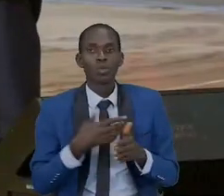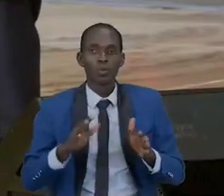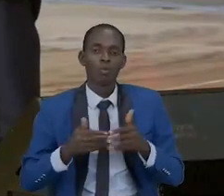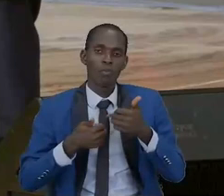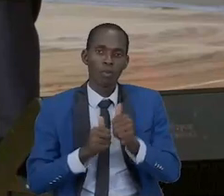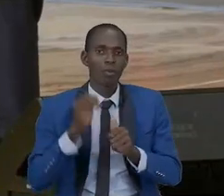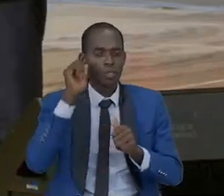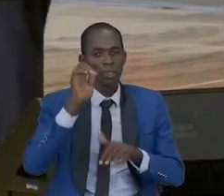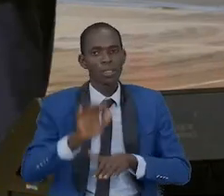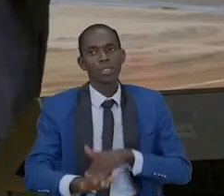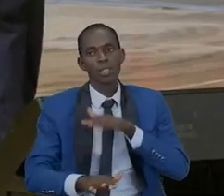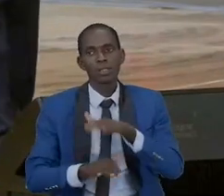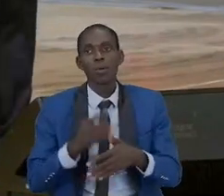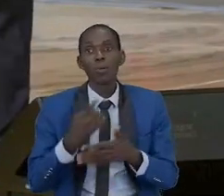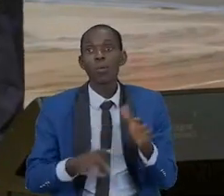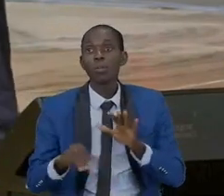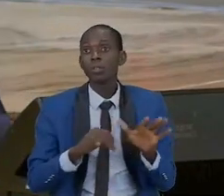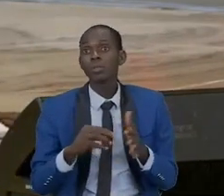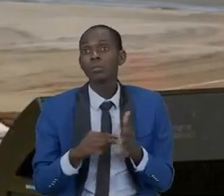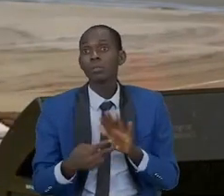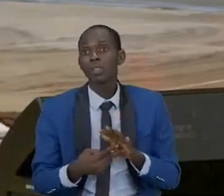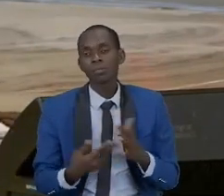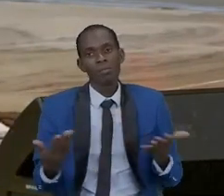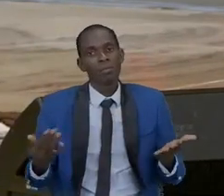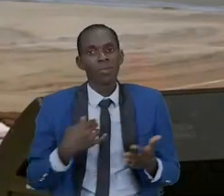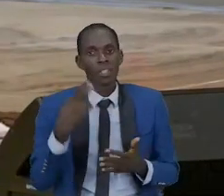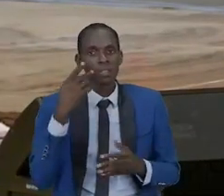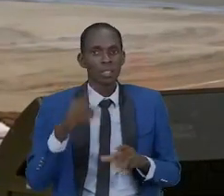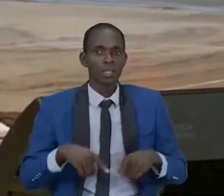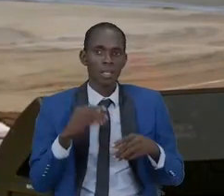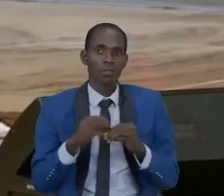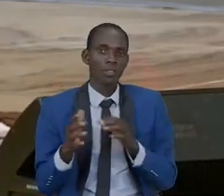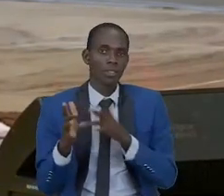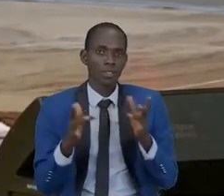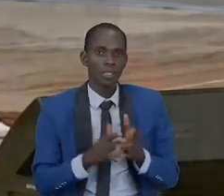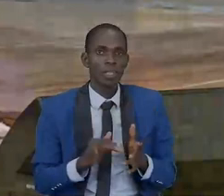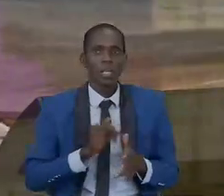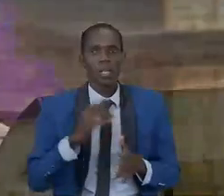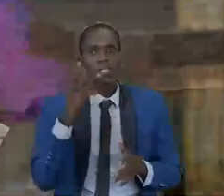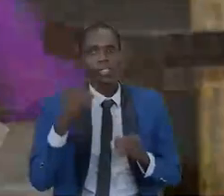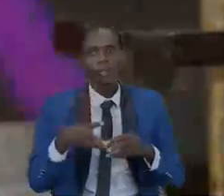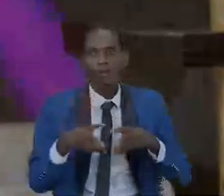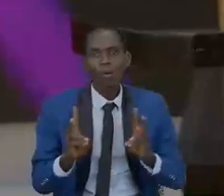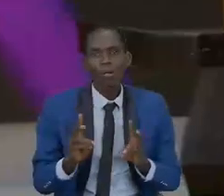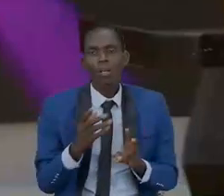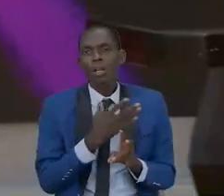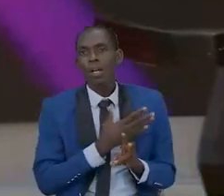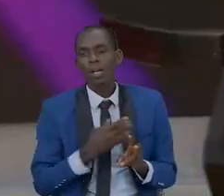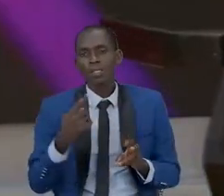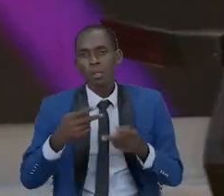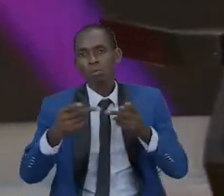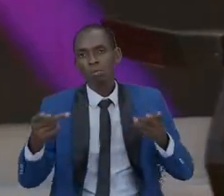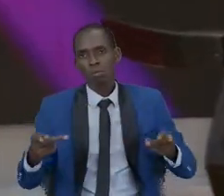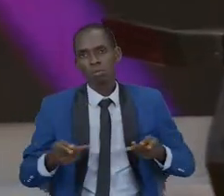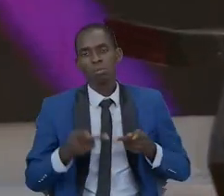vous suiviez cette trace qu'est-ce que cela veut dire observer la vie de Jésus j'observe sa vie j'observe les endroits